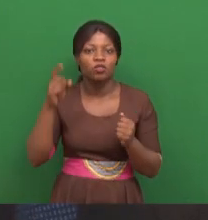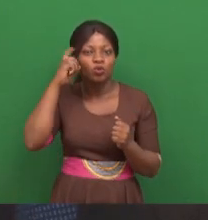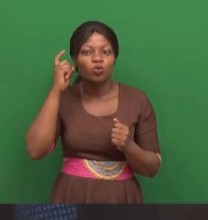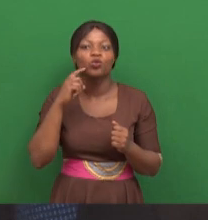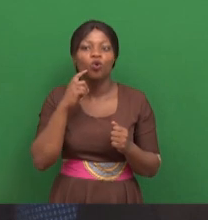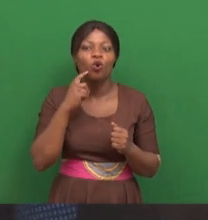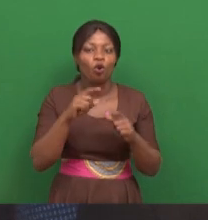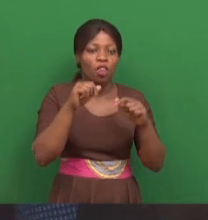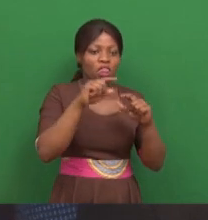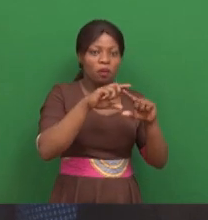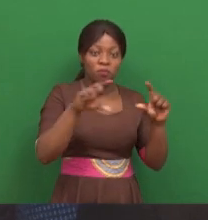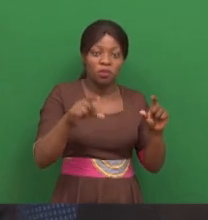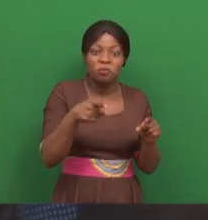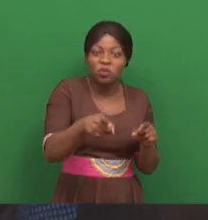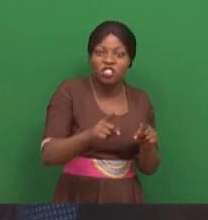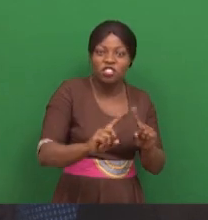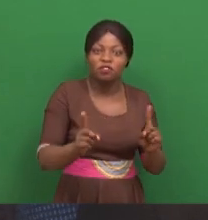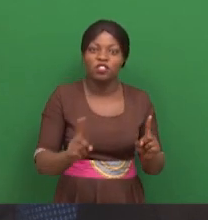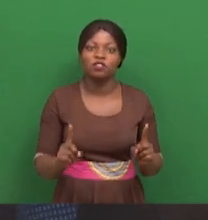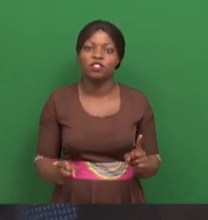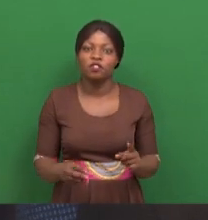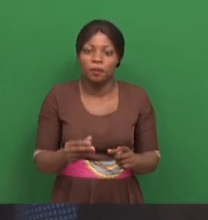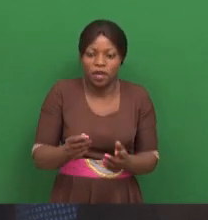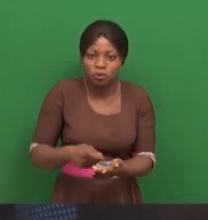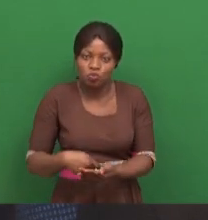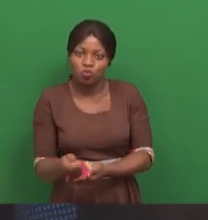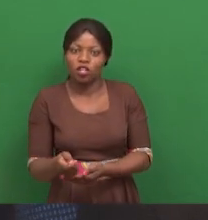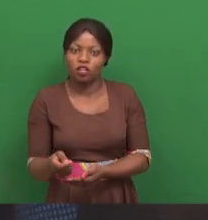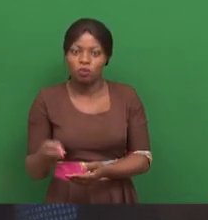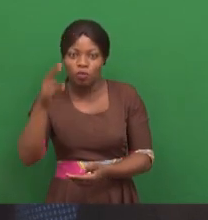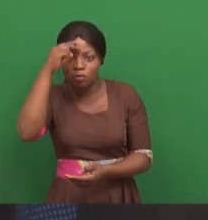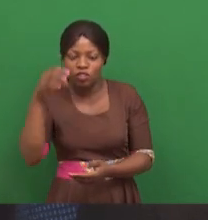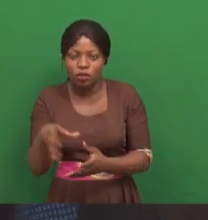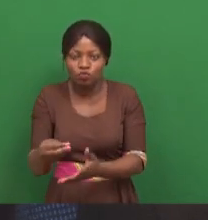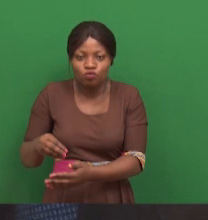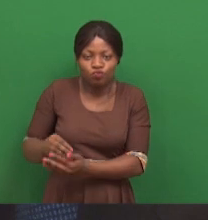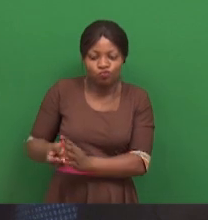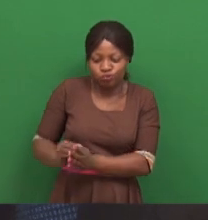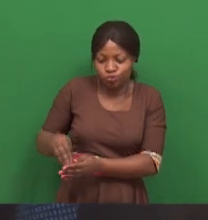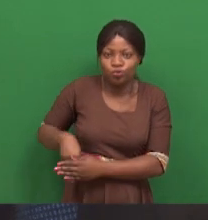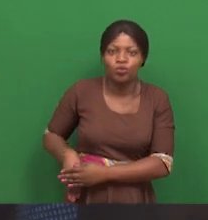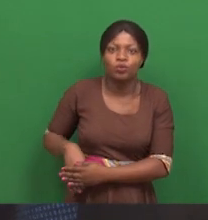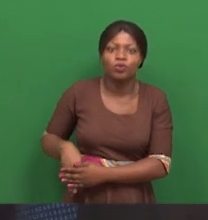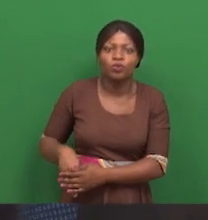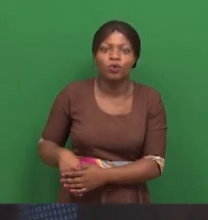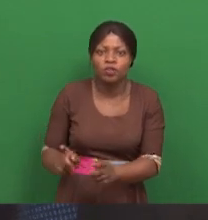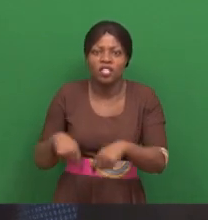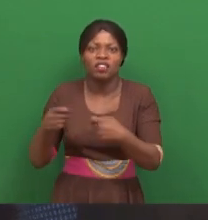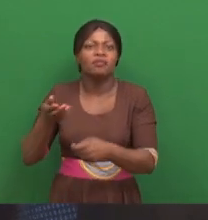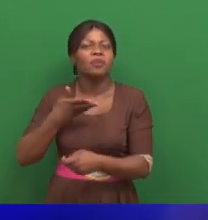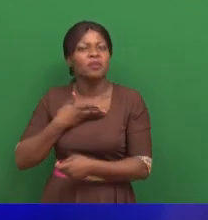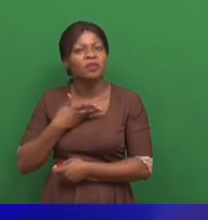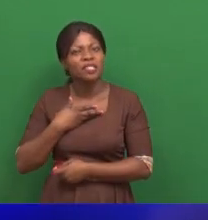Chisamba makombi avo SR10 anobvisa $9 wozongowanika achizonopa mupurisa ekuti azonosvitsa kuvakuru